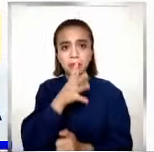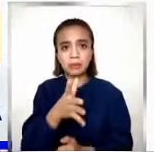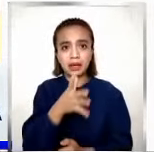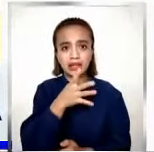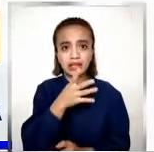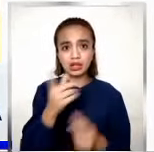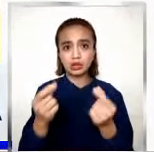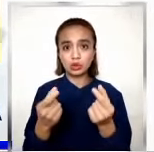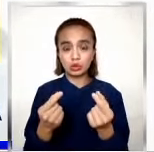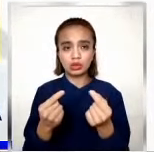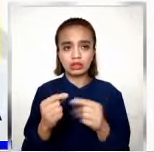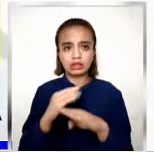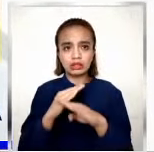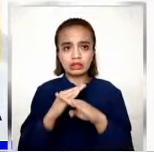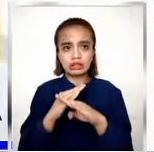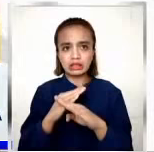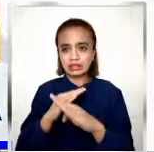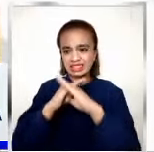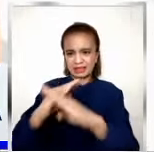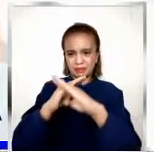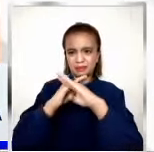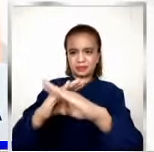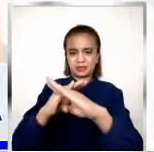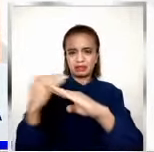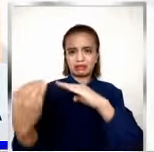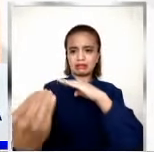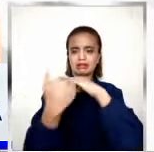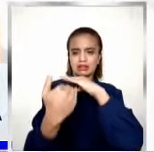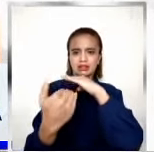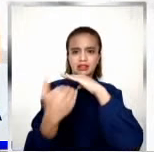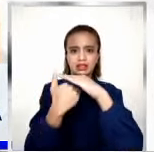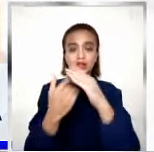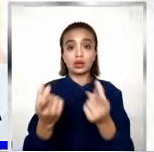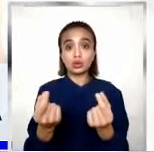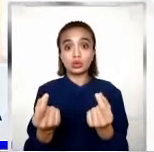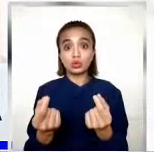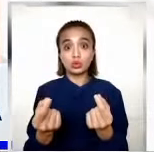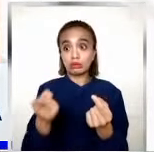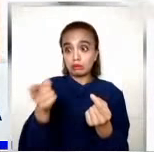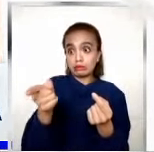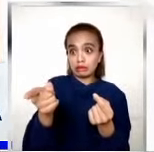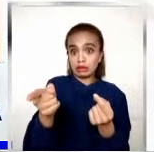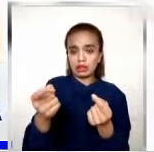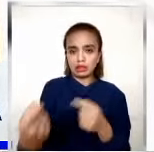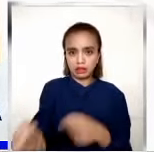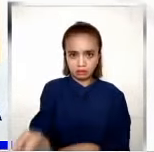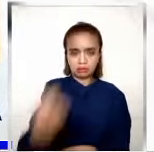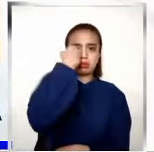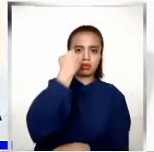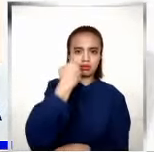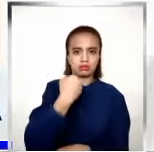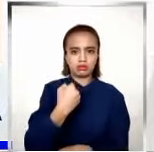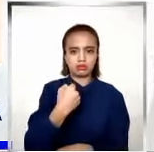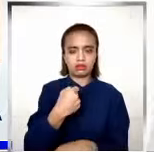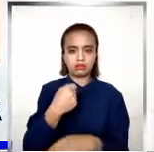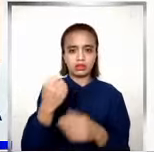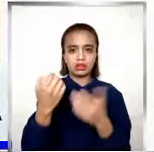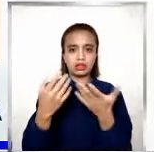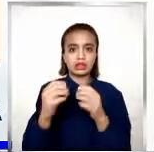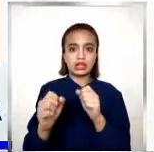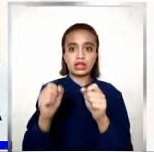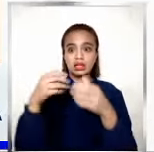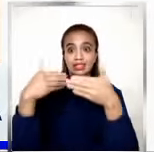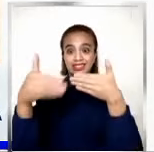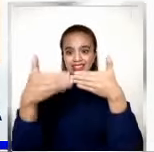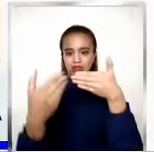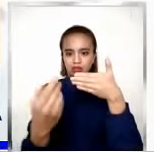ipigilan silang makapasok. Ang ginawa nila, sinuntok nila yung nanay ko sa taas ng gate. Tapos, paano kayo